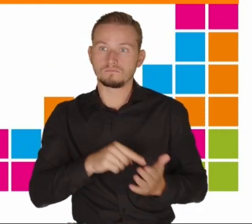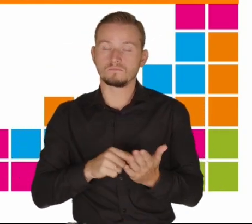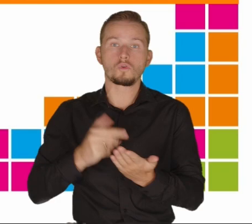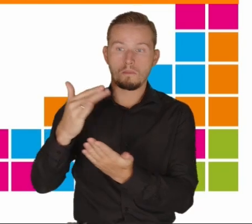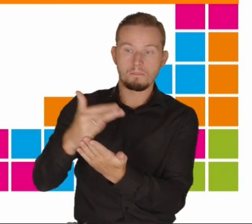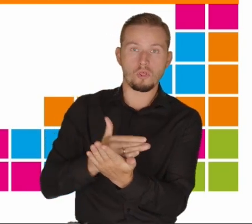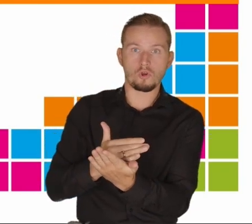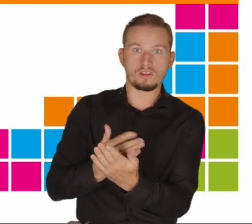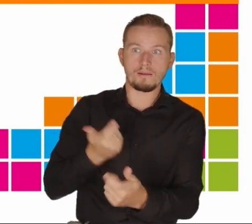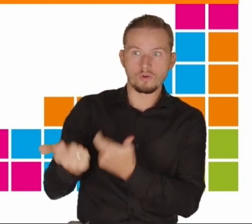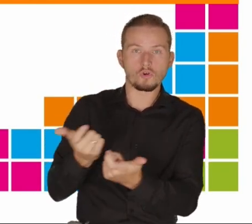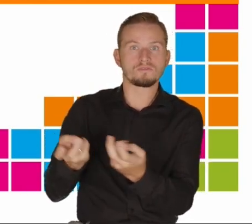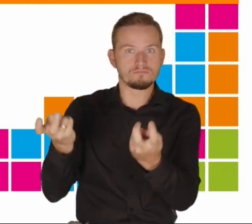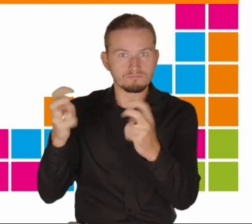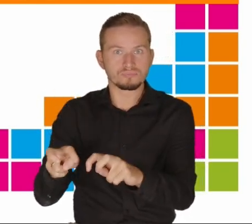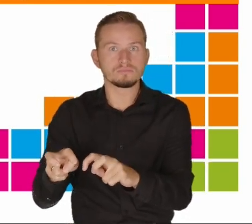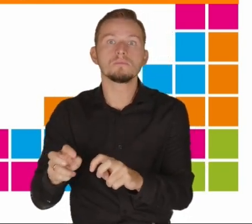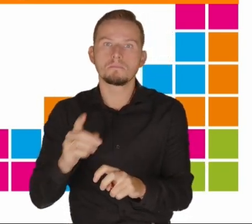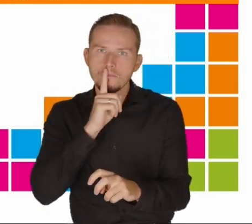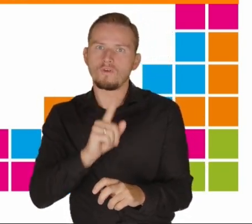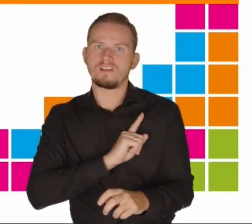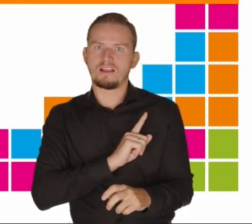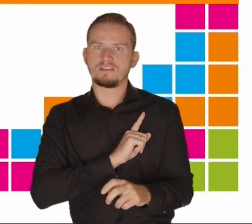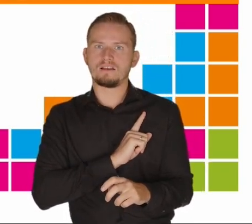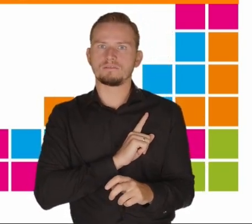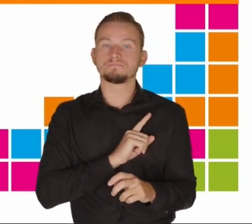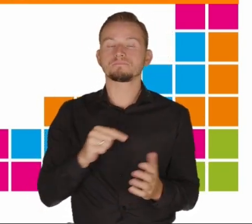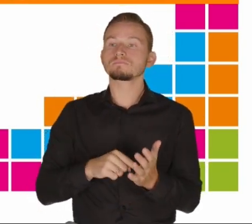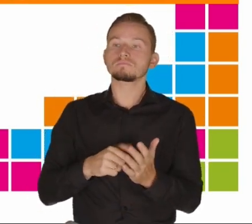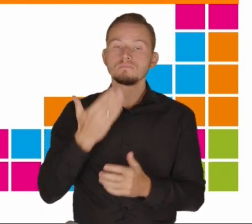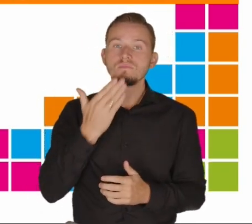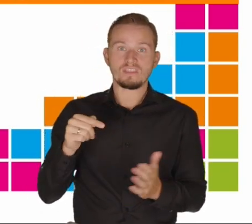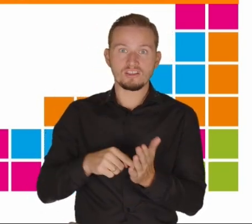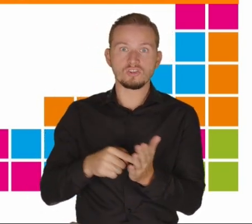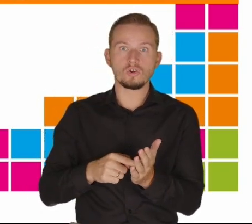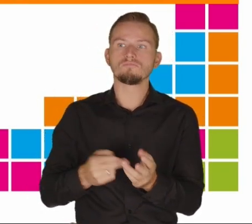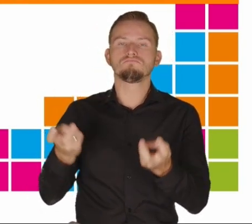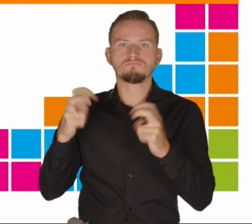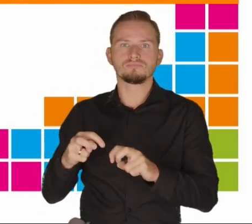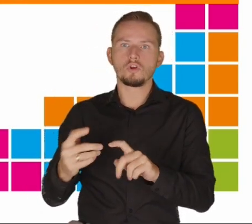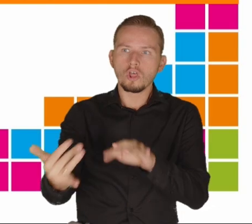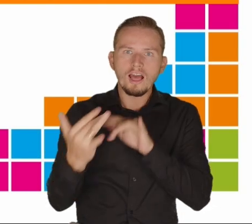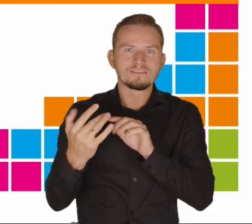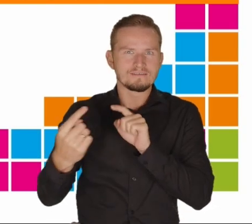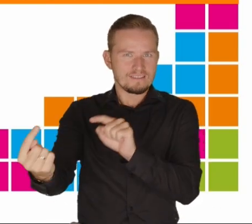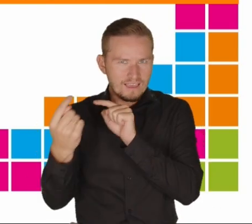pisane psychoprofilaktycznie. To znaczy tak, żeby one tworzyły relacje, tworzyły jakiś rodzaj dialogu, a